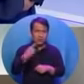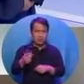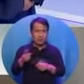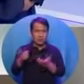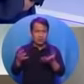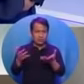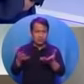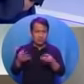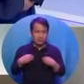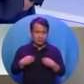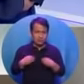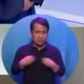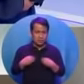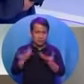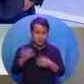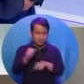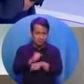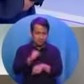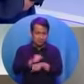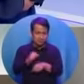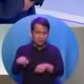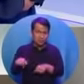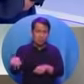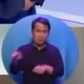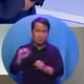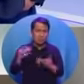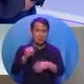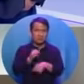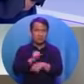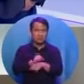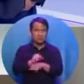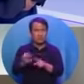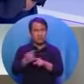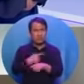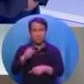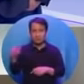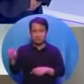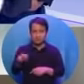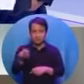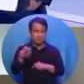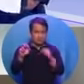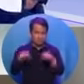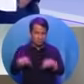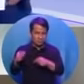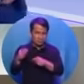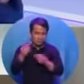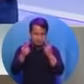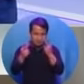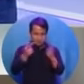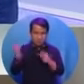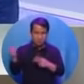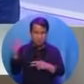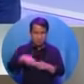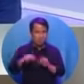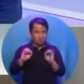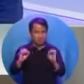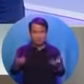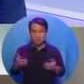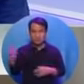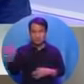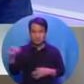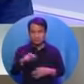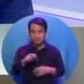Wala po kaming hanap buhay ngayon, sir, kasi po, kanang walang turista na dumadayo dito sa amin.